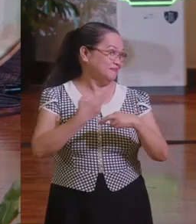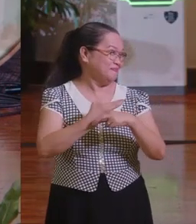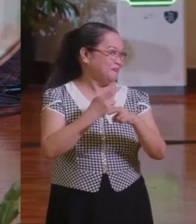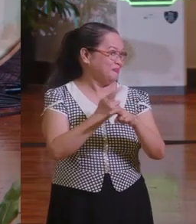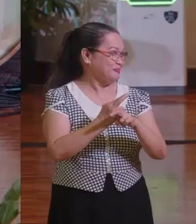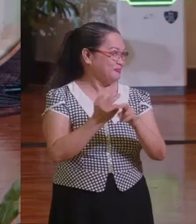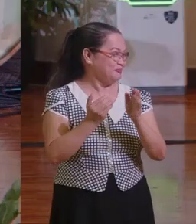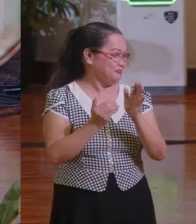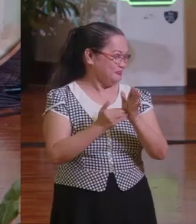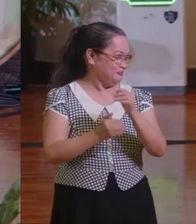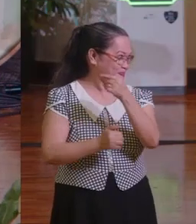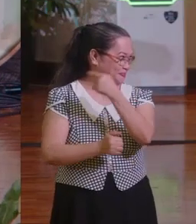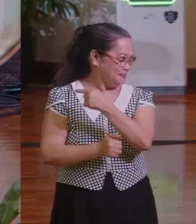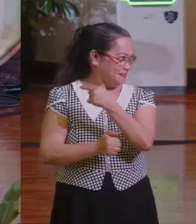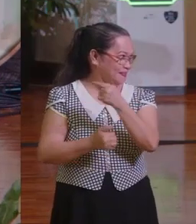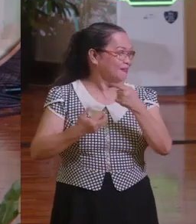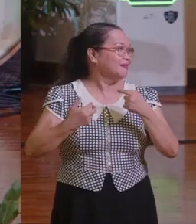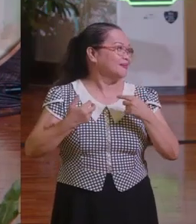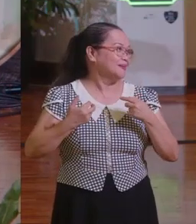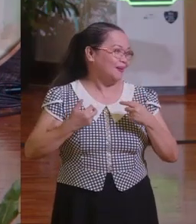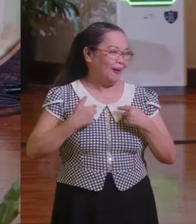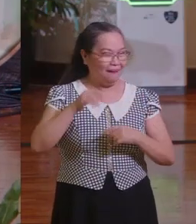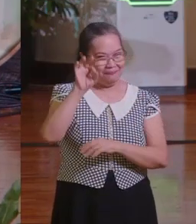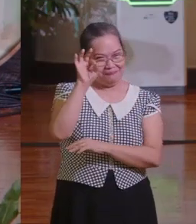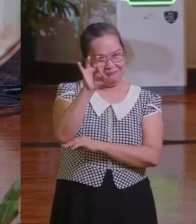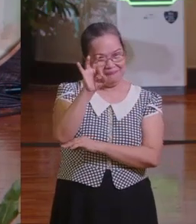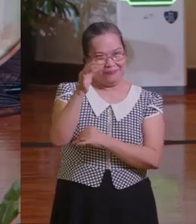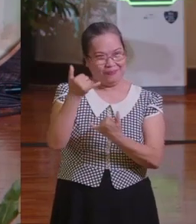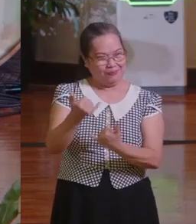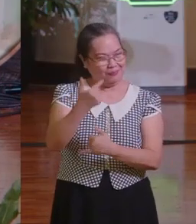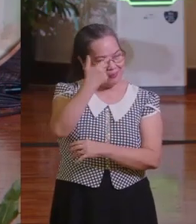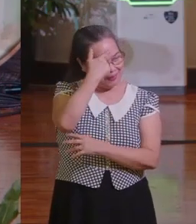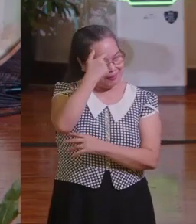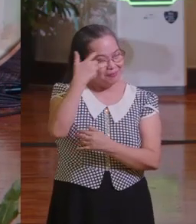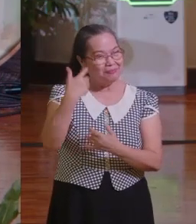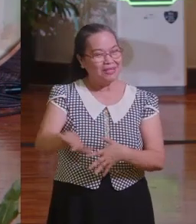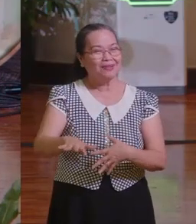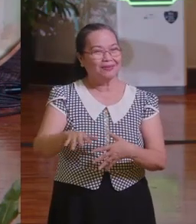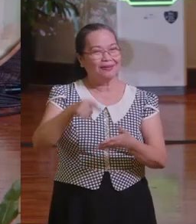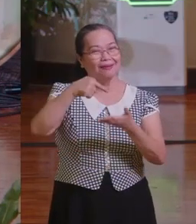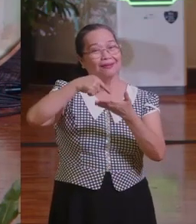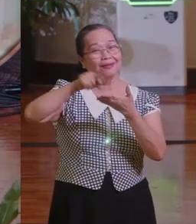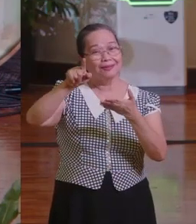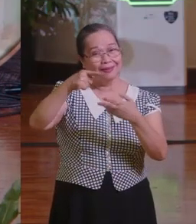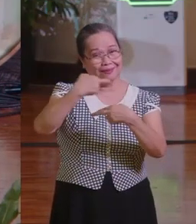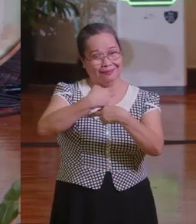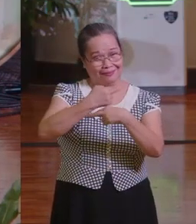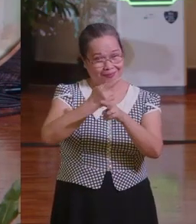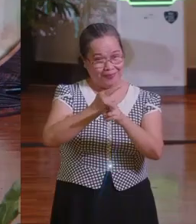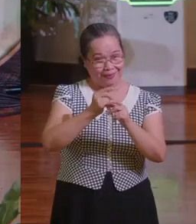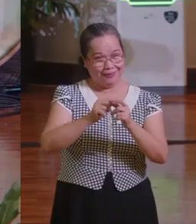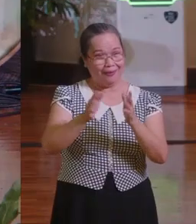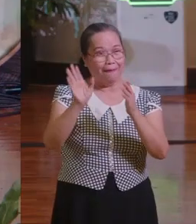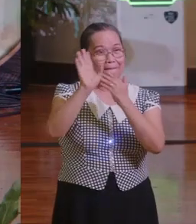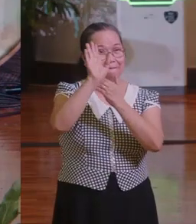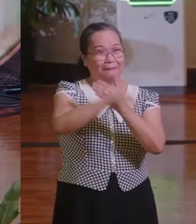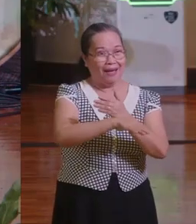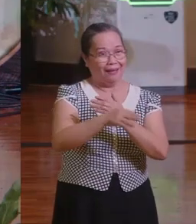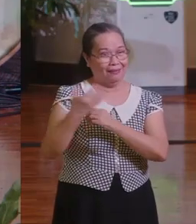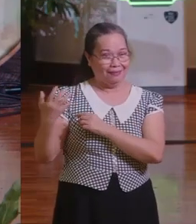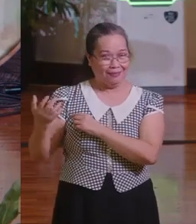me. At ako po ay nakapag-sermon sa inyo ngayon dahil ako po ay tinuwid at ibinalik sa aking dating